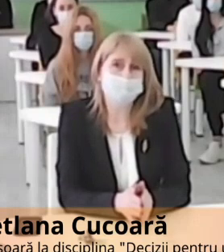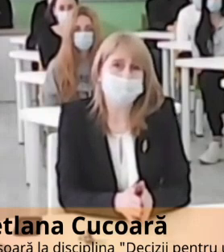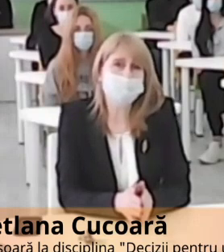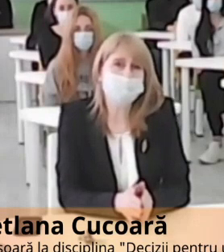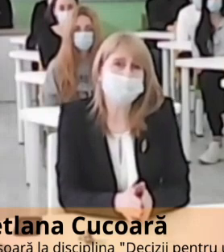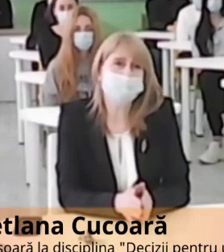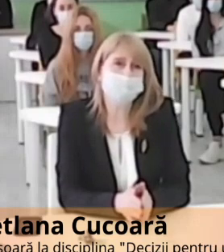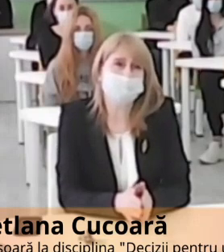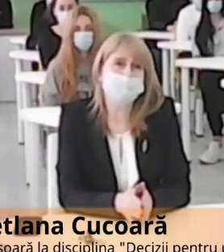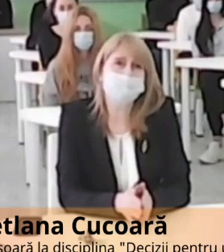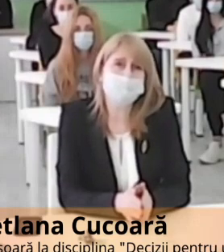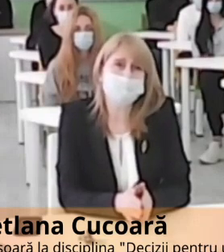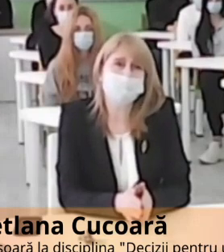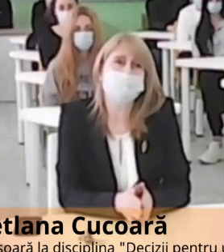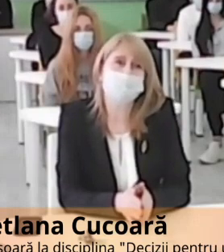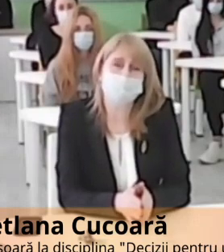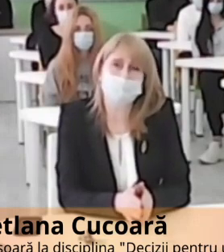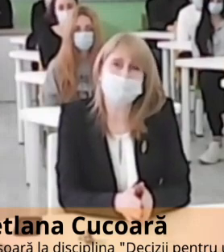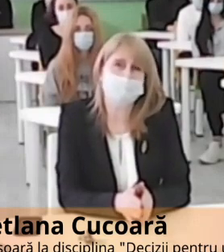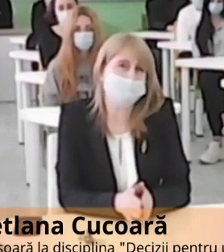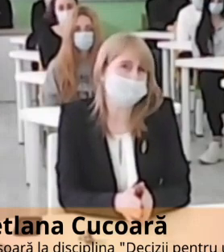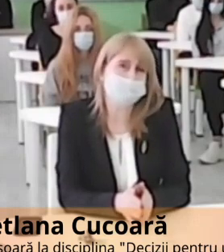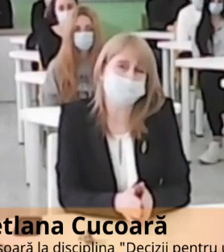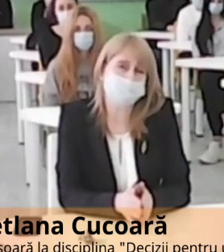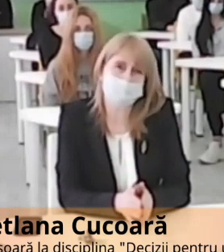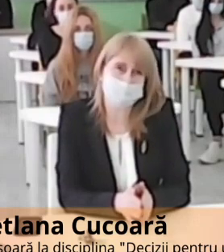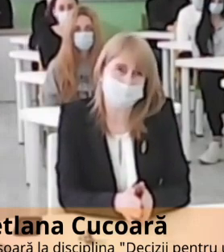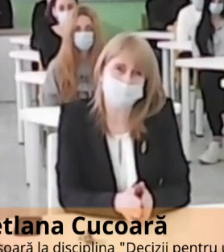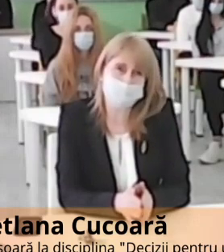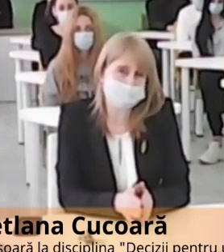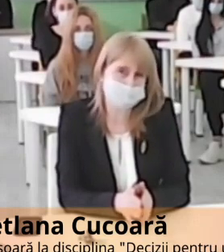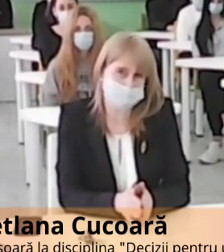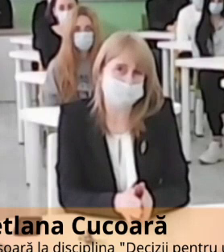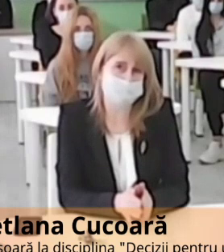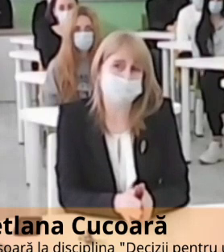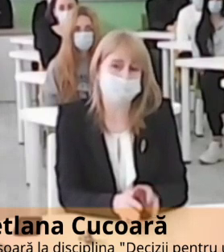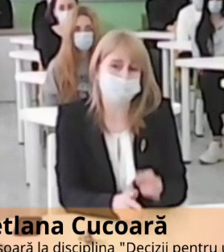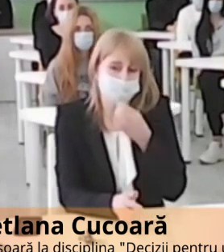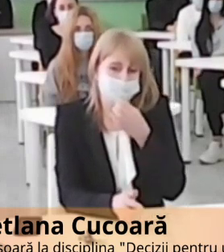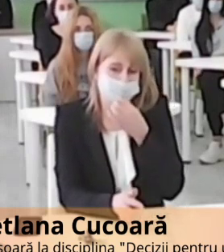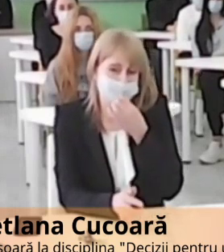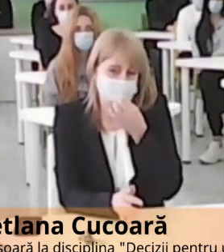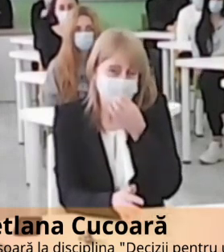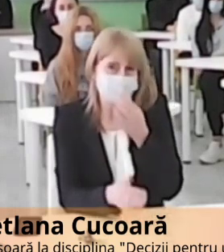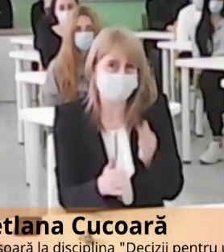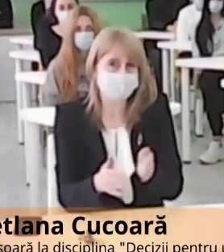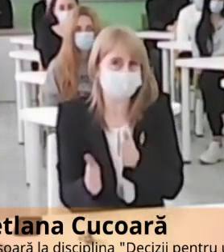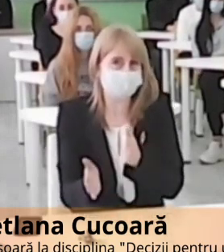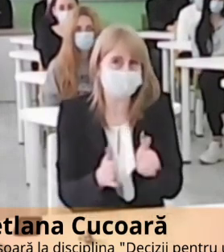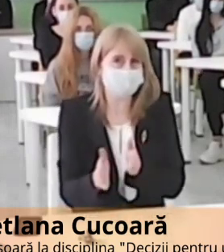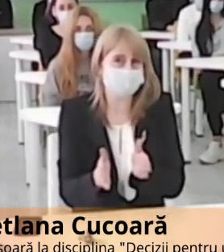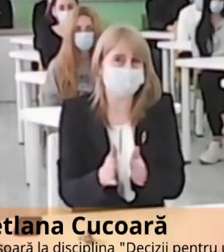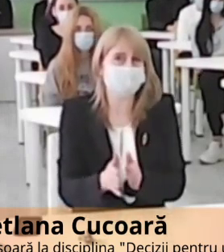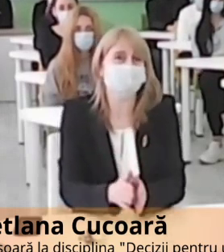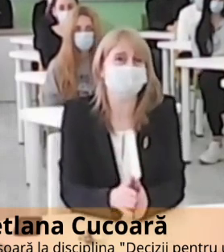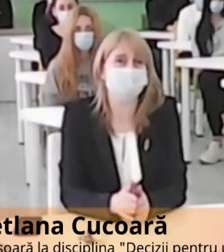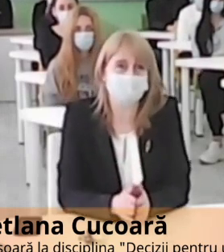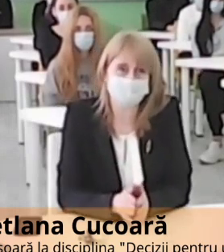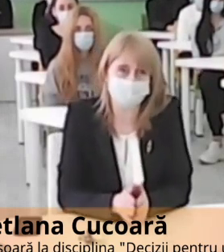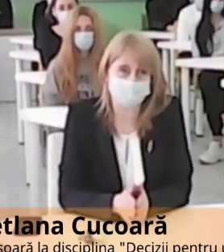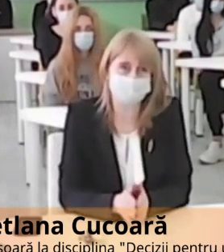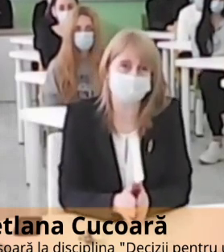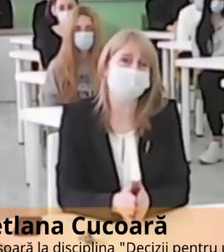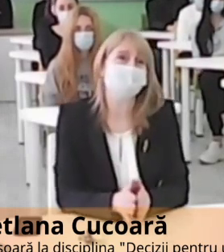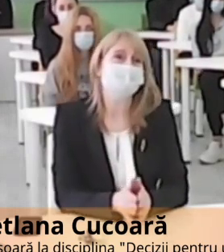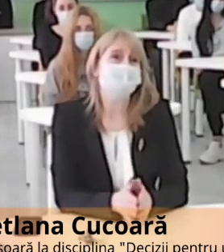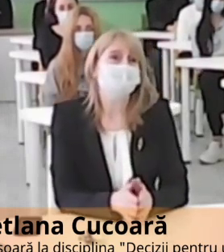fel evită cu ușurință diferite forme de abuz, ce se vede foarte bine din activitatea